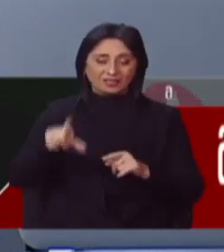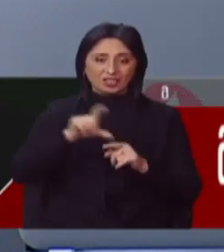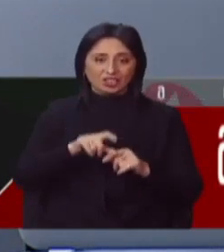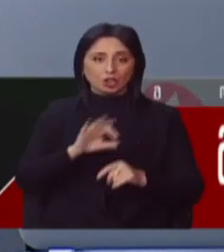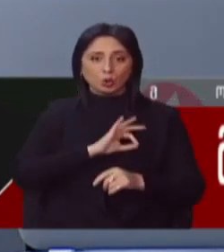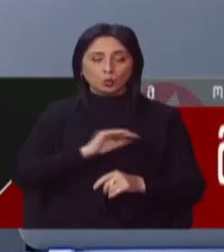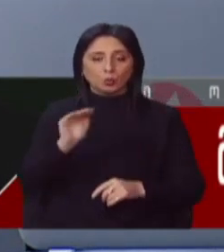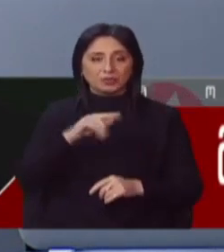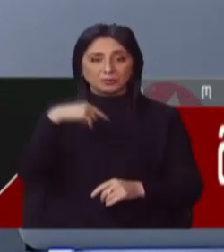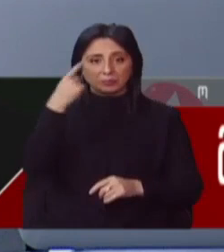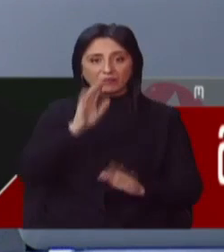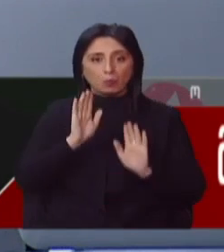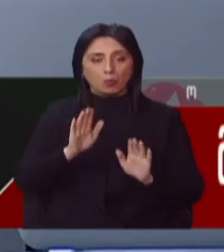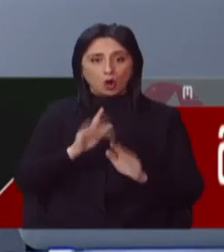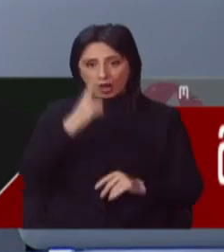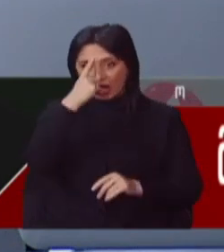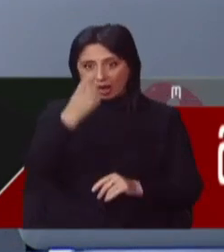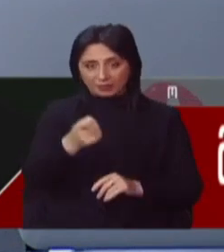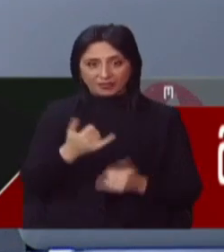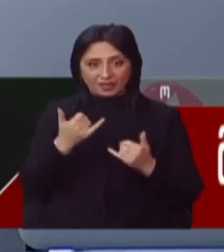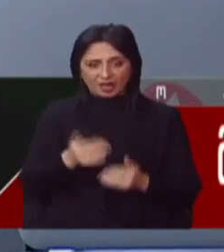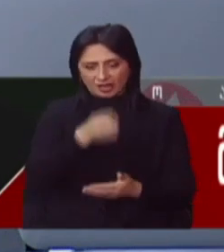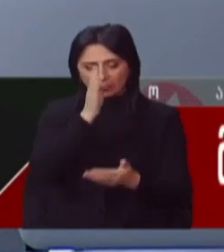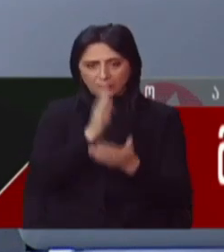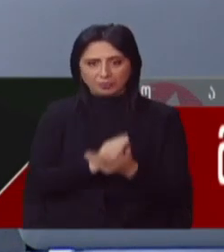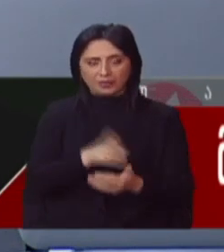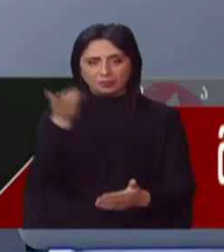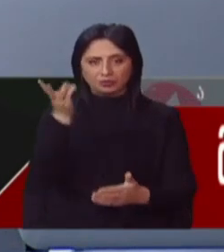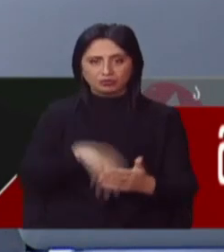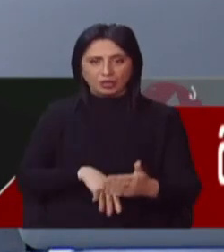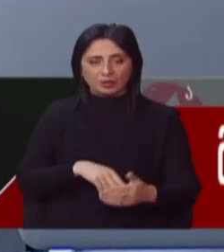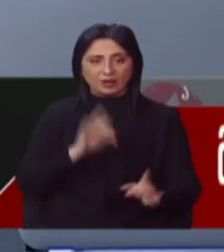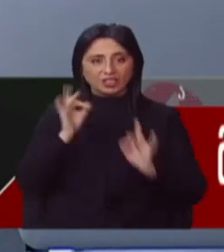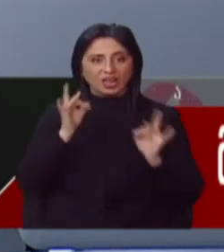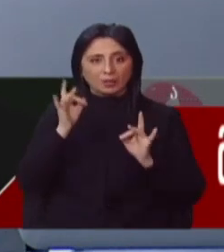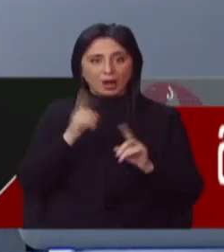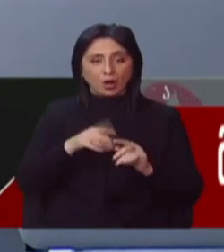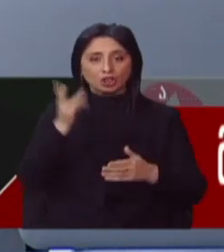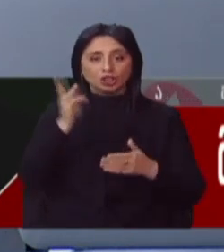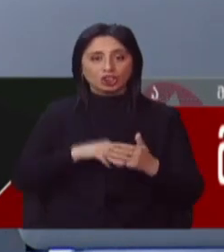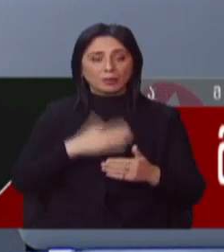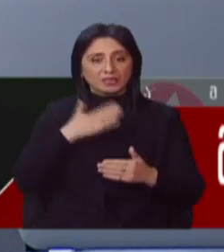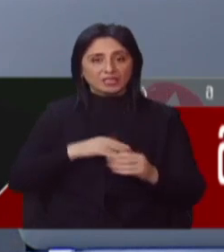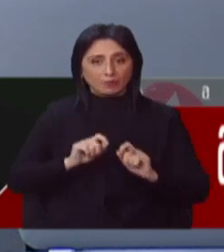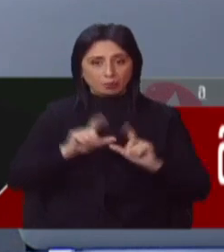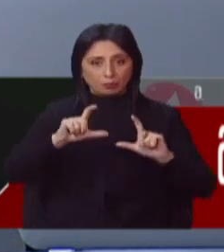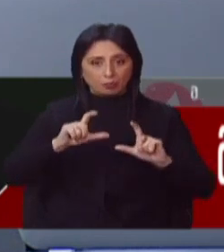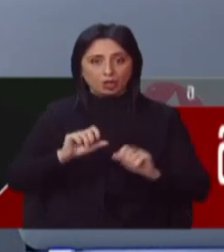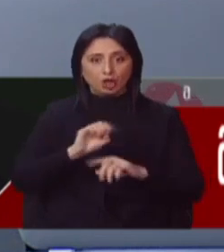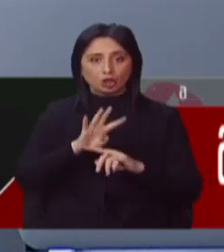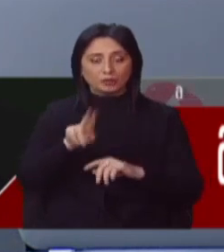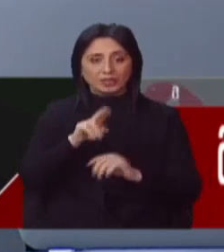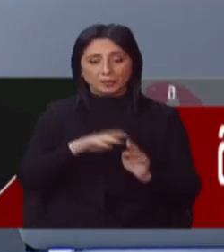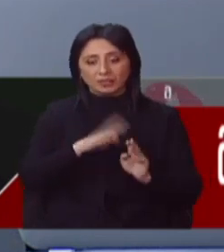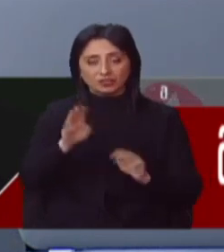შემთხვევაში იურიდიულ და ფიზიკურ პირებს მხოლოდ აფრთხილებდნენ, ახლა პირდაპირ ფინანსური სანქციები მოქმედებს. ჯარიმები საკმაოდ გაზრდილია. 14